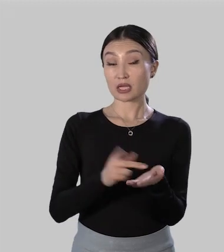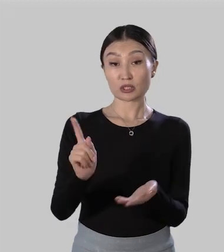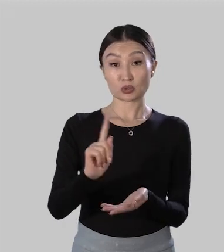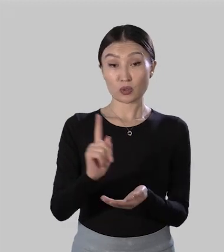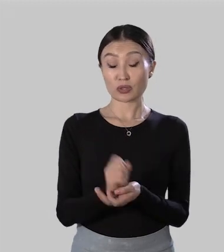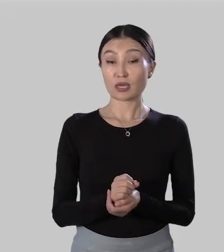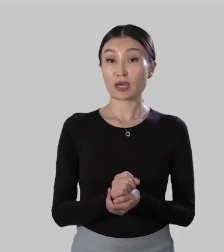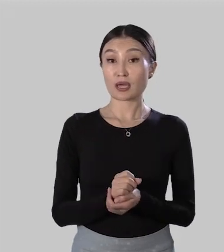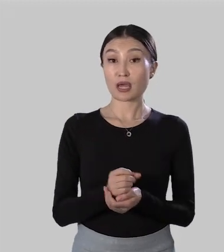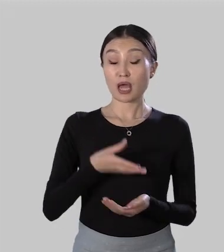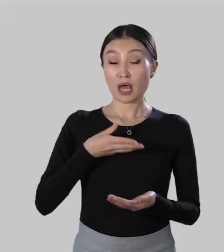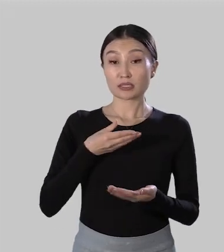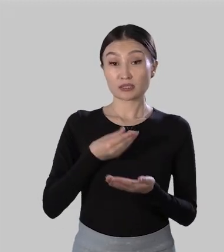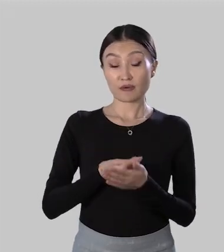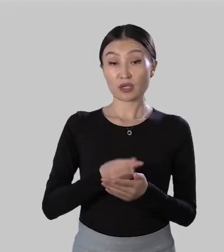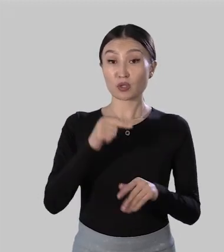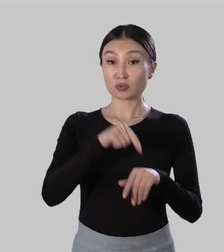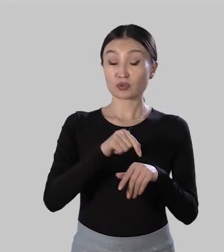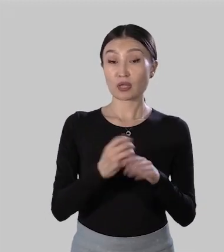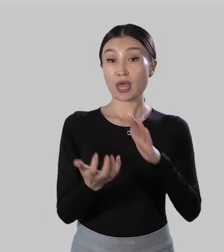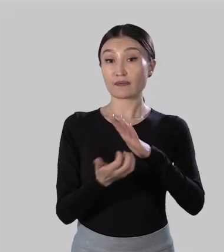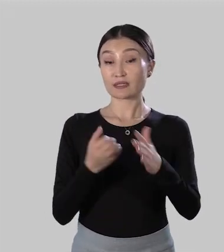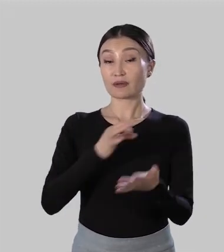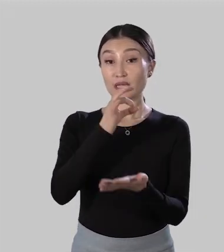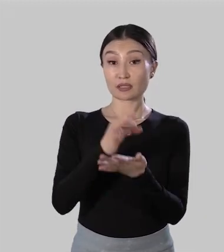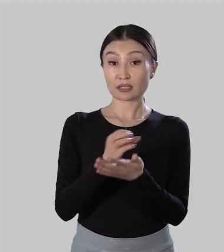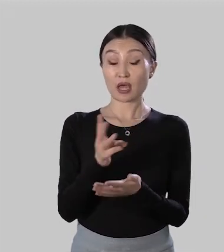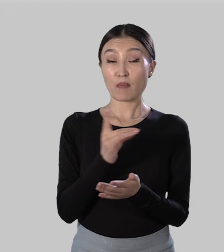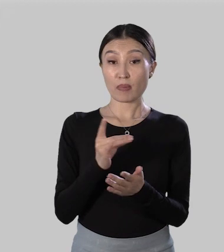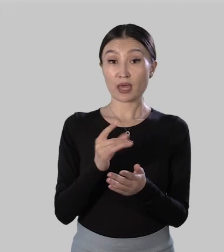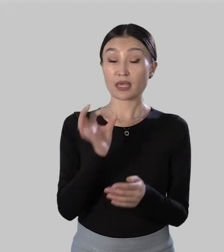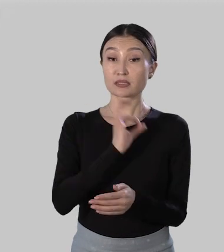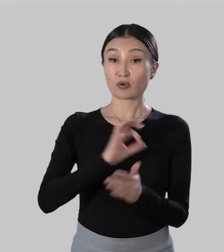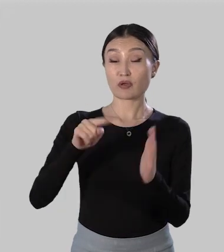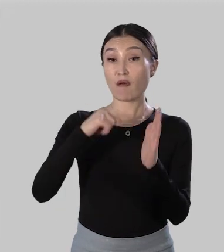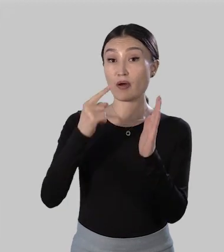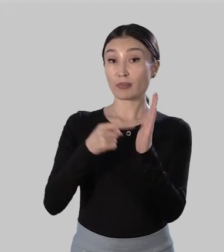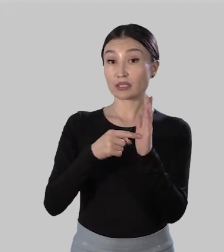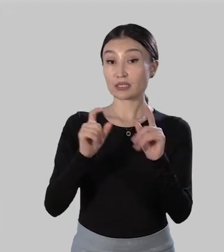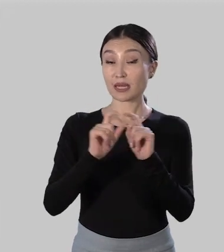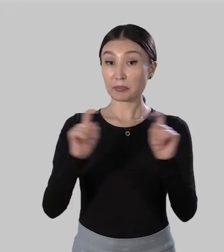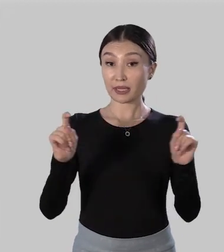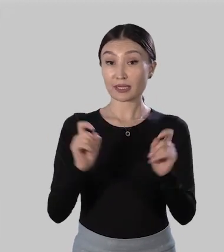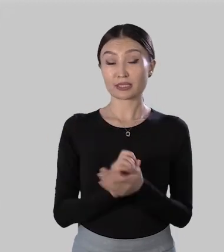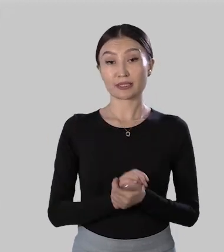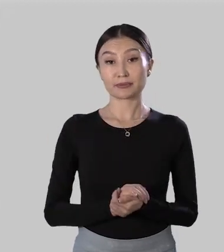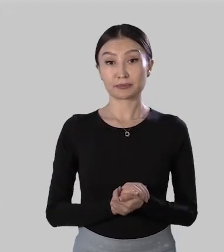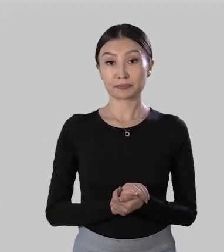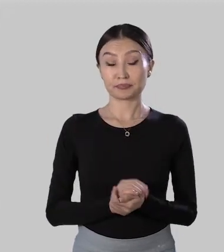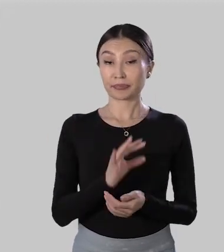что-то, выразить ему свои чувства и вызвать ответные, мы используем вопросительные предложения и обращения.